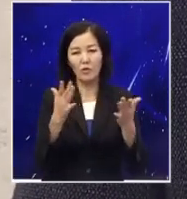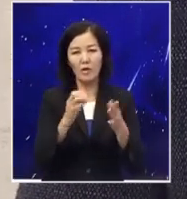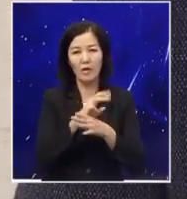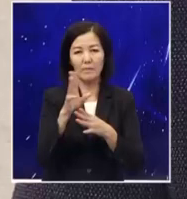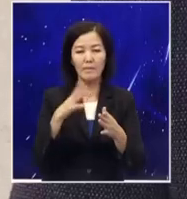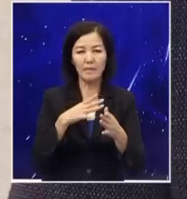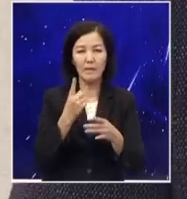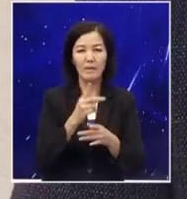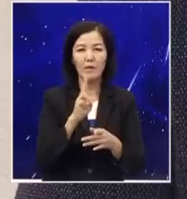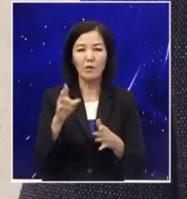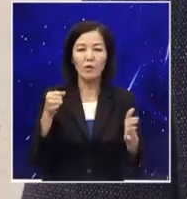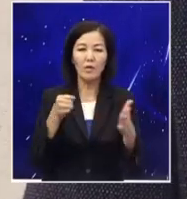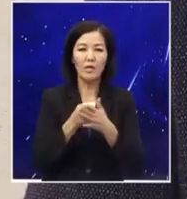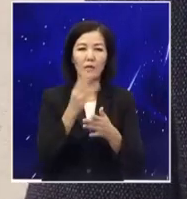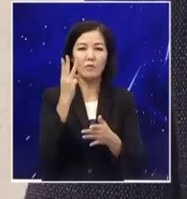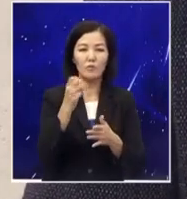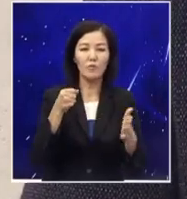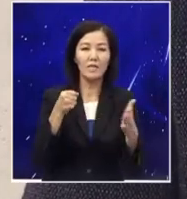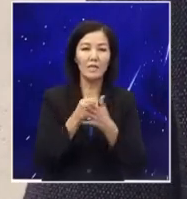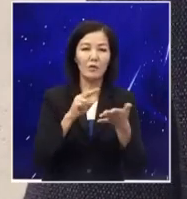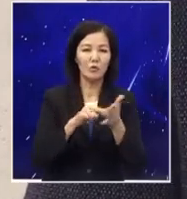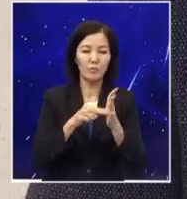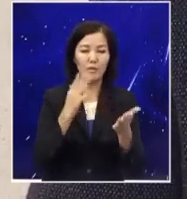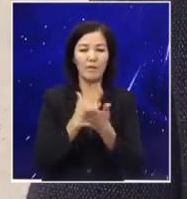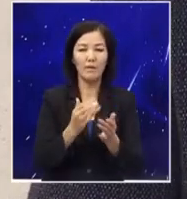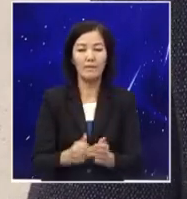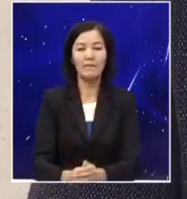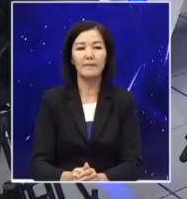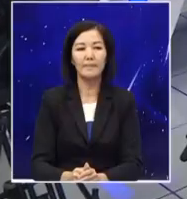уақытта 1 қыркүйекке дейін 300-ге дейін жеткізу жоспарда бар.